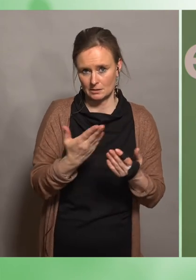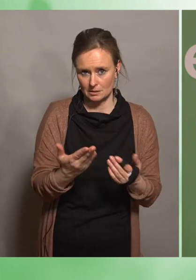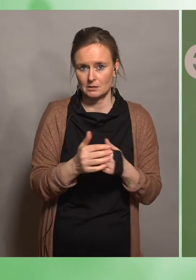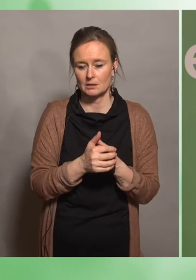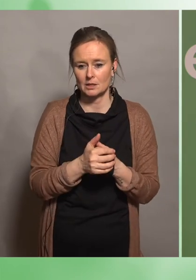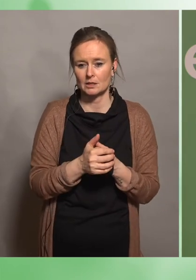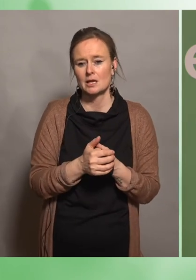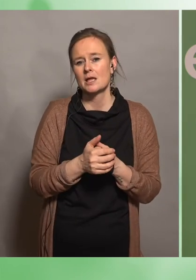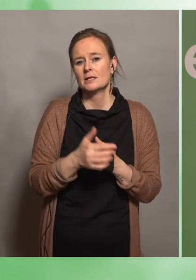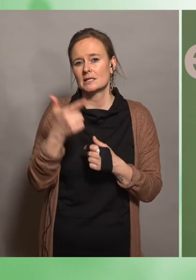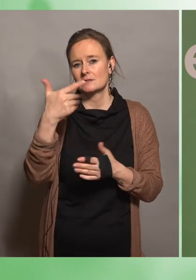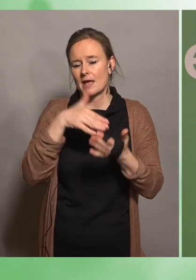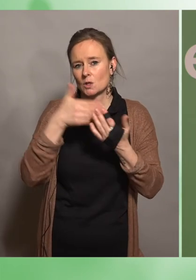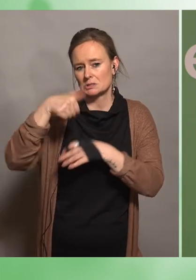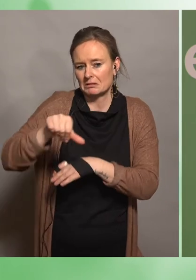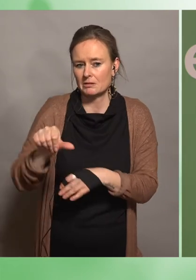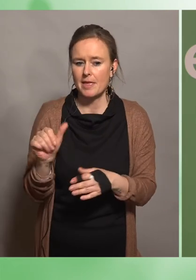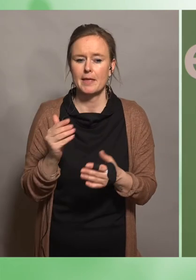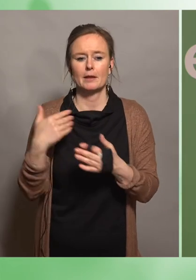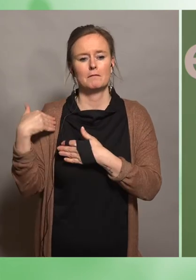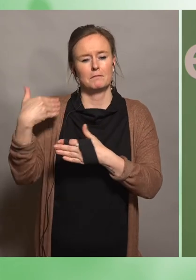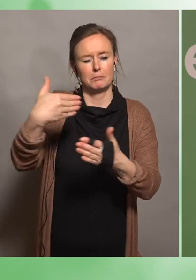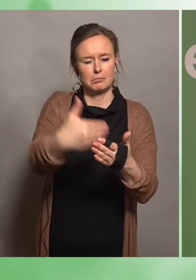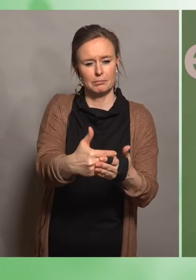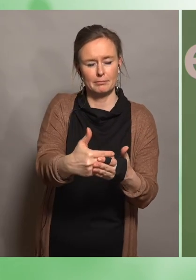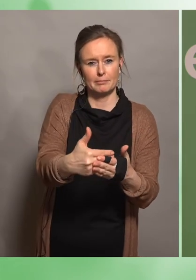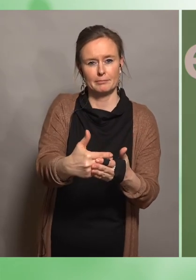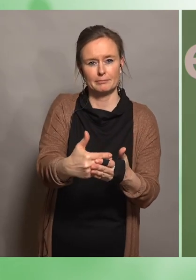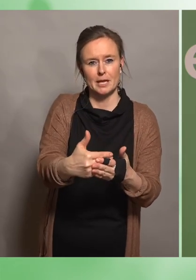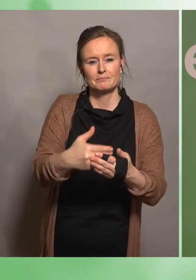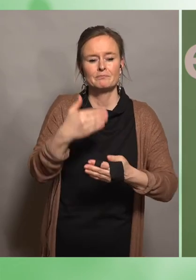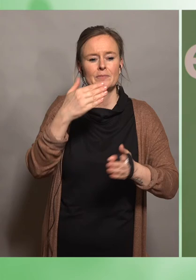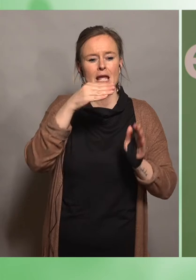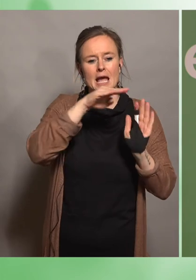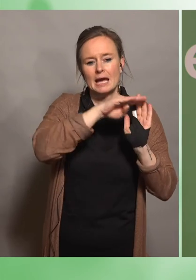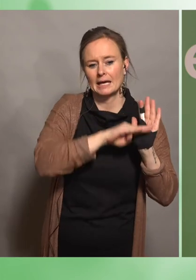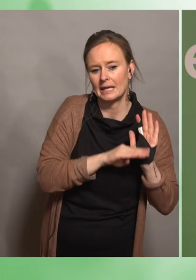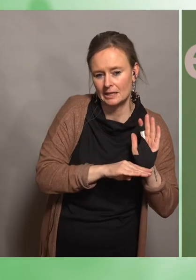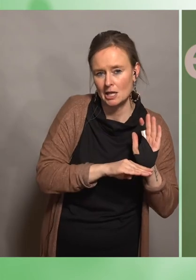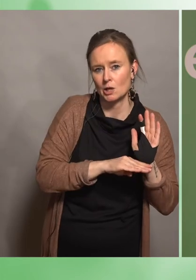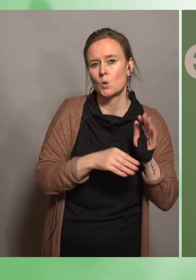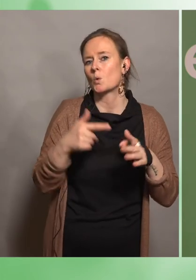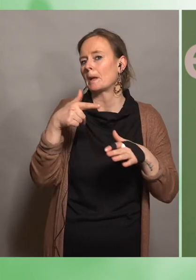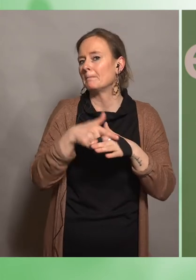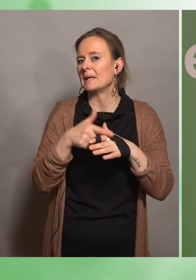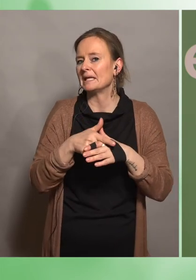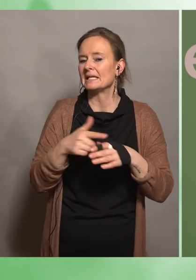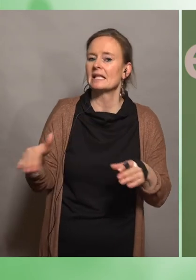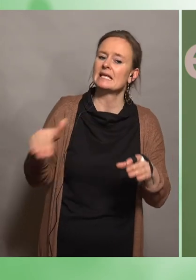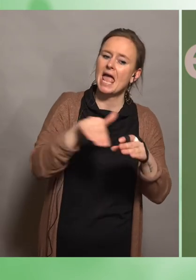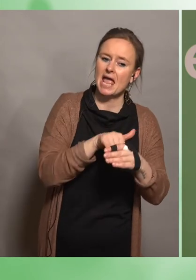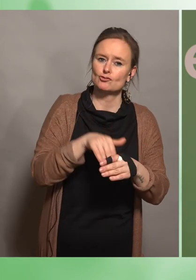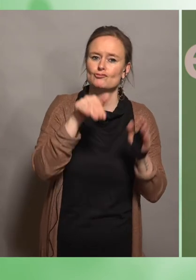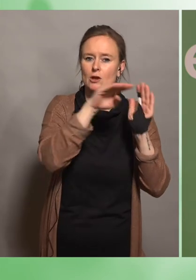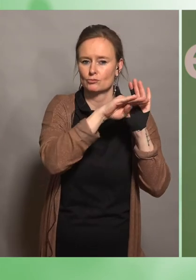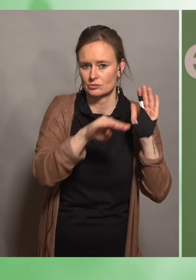Jahr 2011, mein Kollege hat schon gesagt, jetzt die Regelung im Behinderteneinstellungsgesetz, also in den ersten 4 Jahren